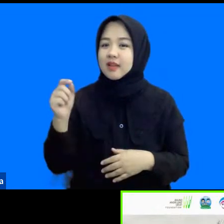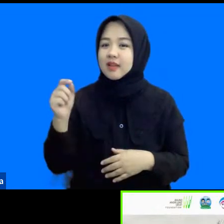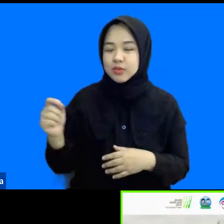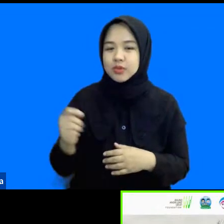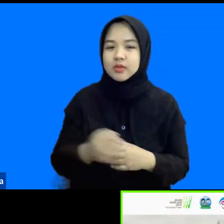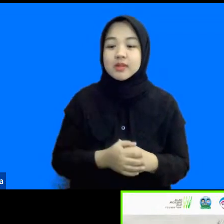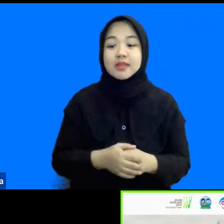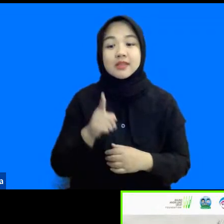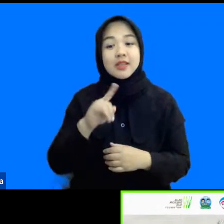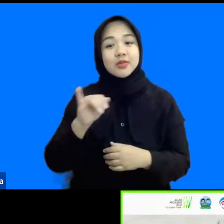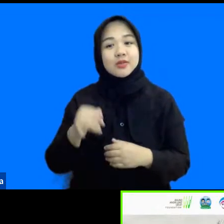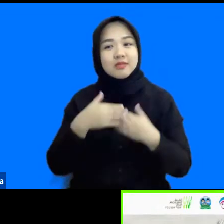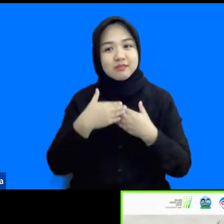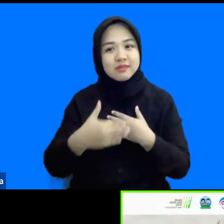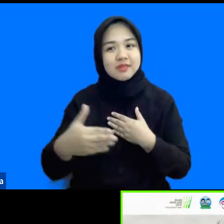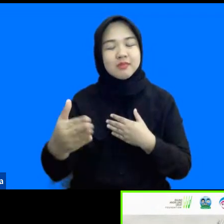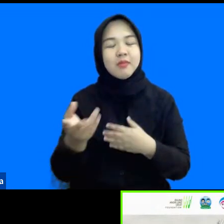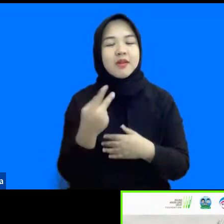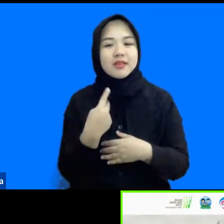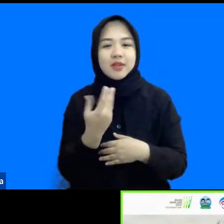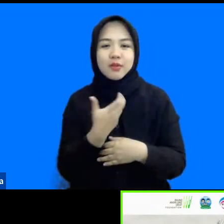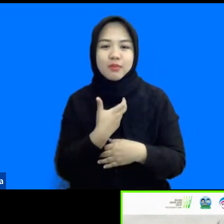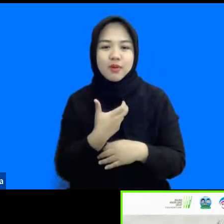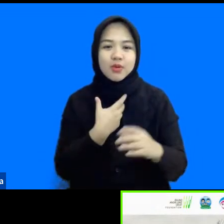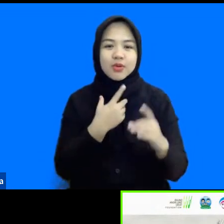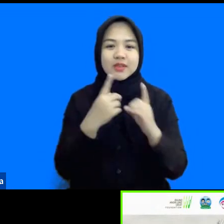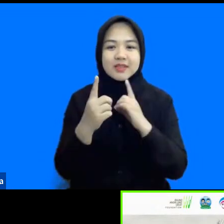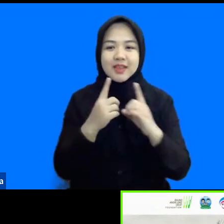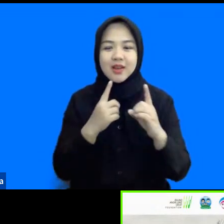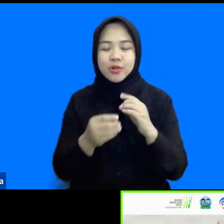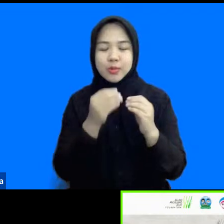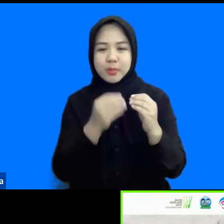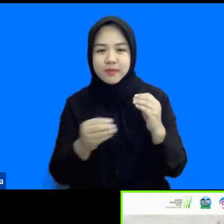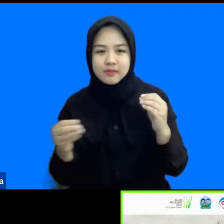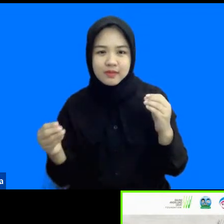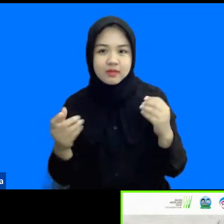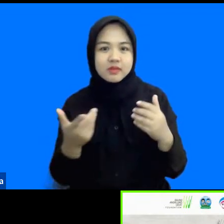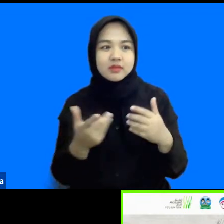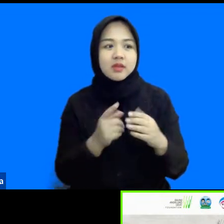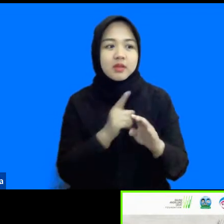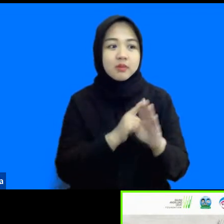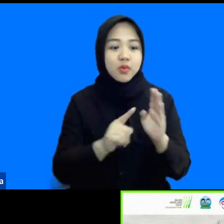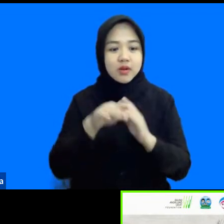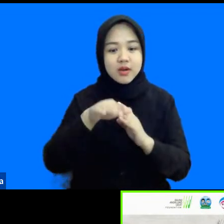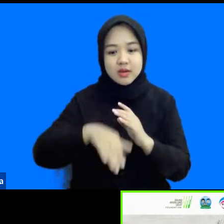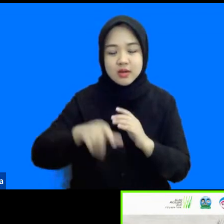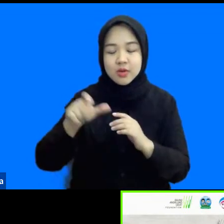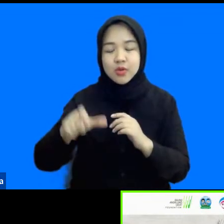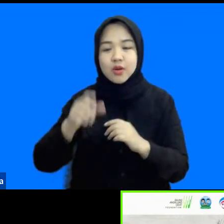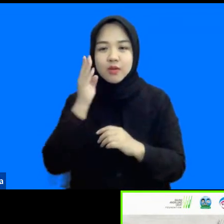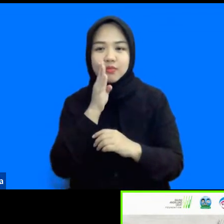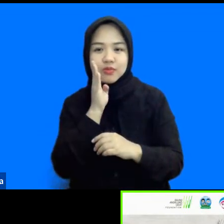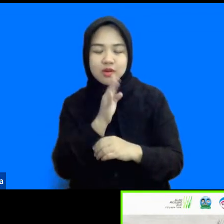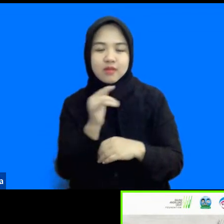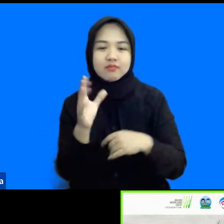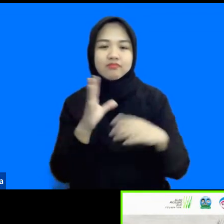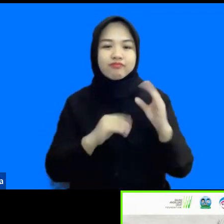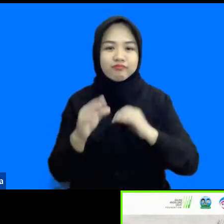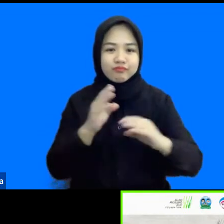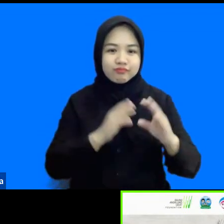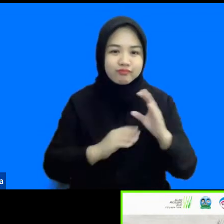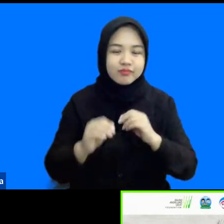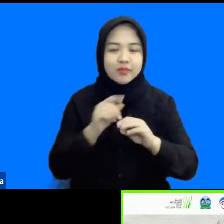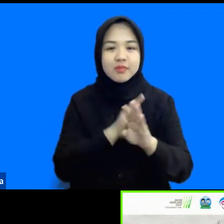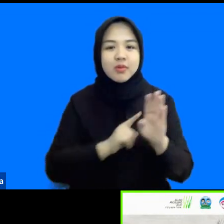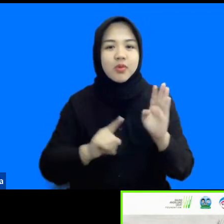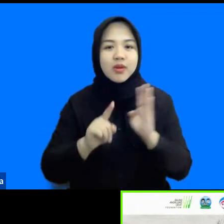selama 1 jam ke depan, kita akan melakukan dialog antar generasi di mana perwakilan anak dan juga orang muda akan berbincang dengan